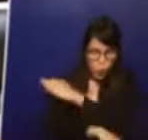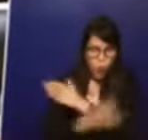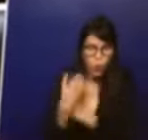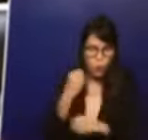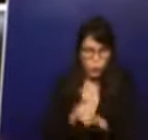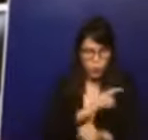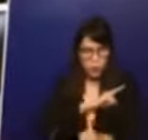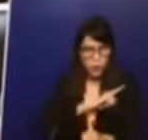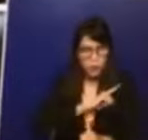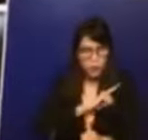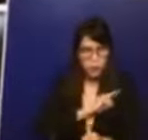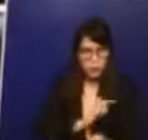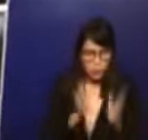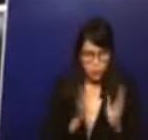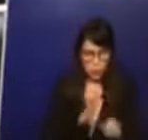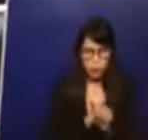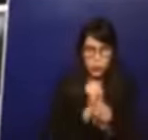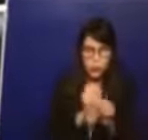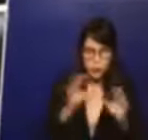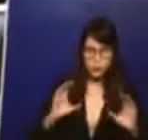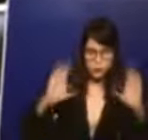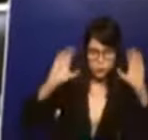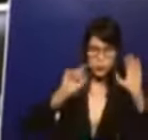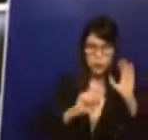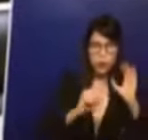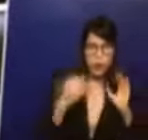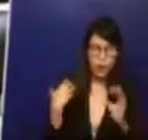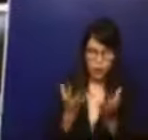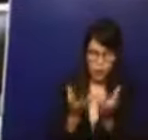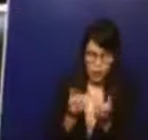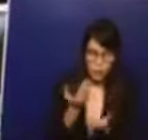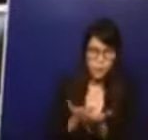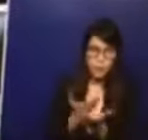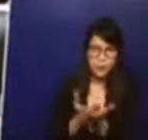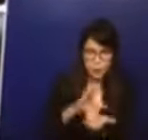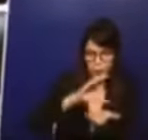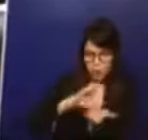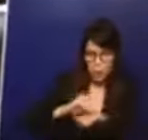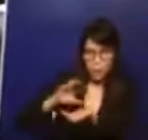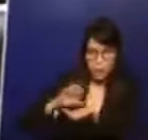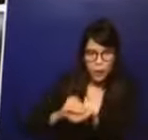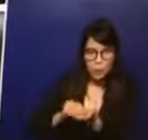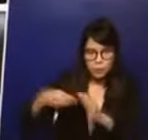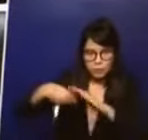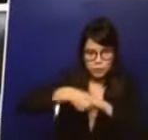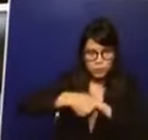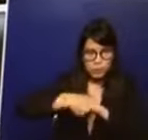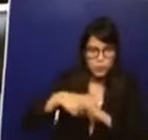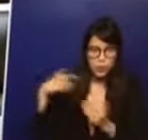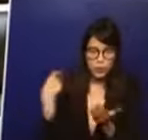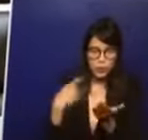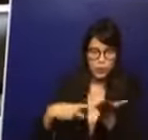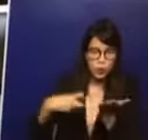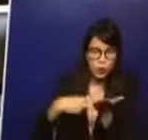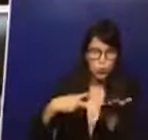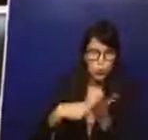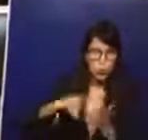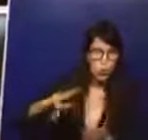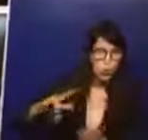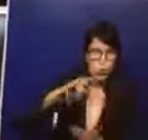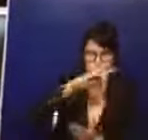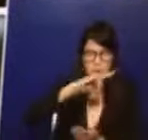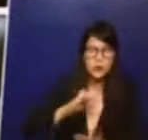รณีเป็นเจ้าหน้าที่รัฐรับทรัพย์สินหรือประโยชน์อื่นใดเกิน 3,000 บาทโดยการรับเป็นตั๋วเครื่องบินโดยสารกรุงเทพ